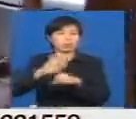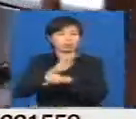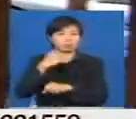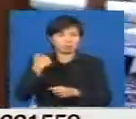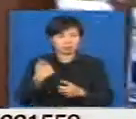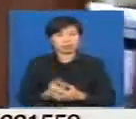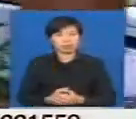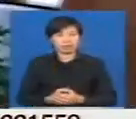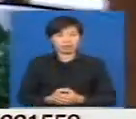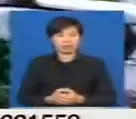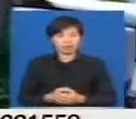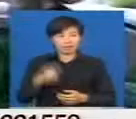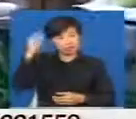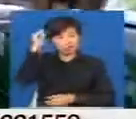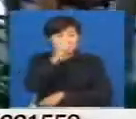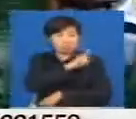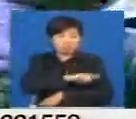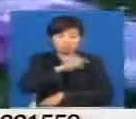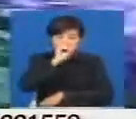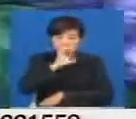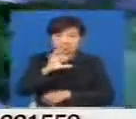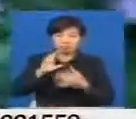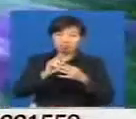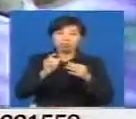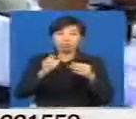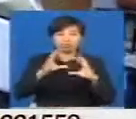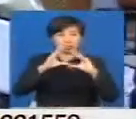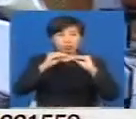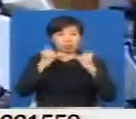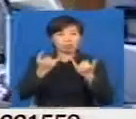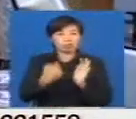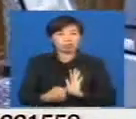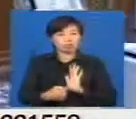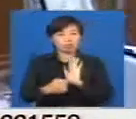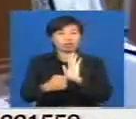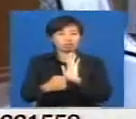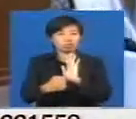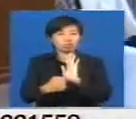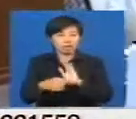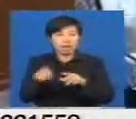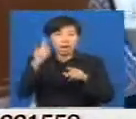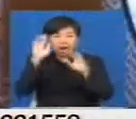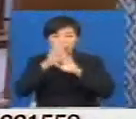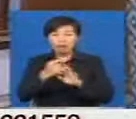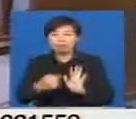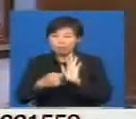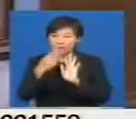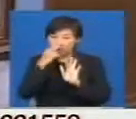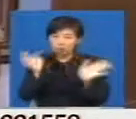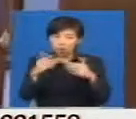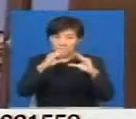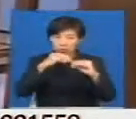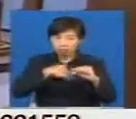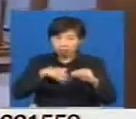แสดงศักยภาพของศูนย์ประชุมนี้ ครับ เราเป็นศูนย์ประชุมที่จะทำไว้เพื่อสำหรับนานาชาติ ครับ มันเข้ามาดูมาเห็นดูความพร้อมแล้วเนี่ย